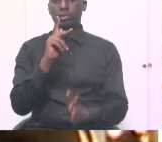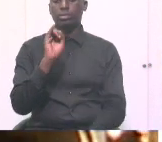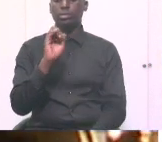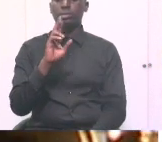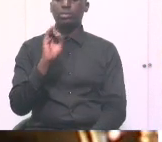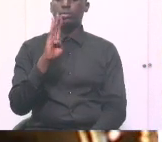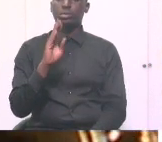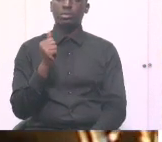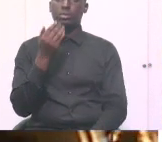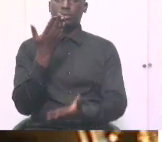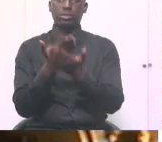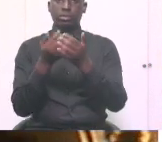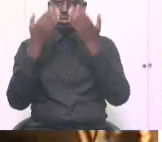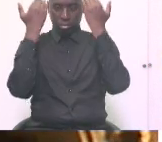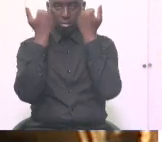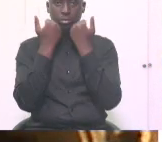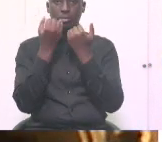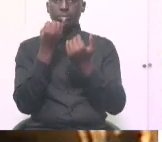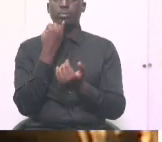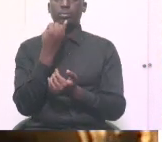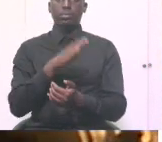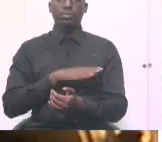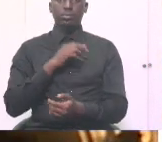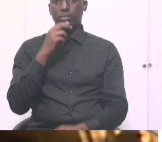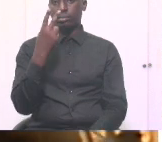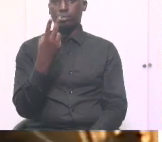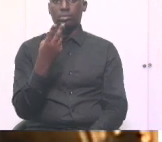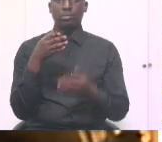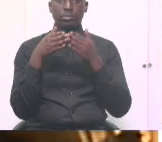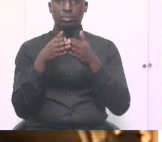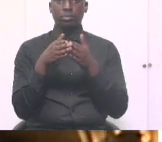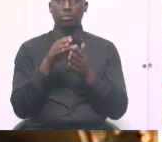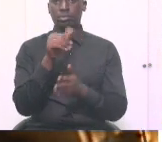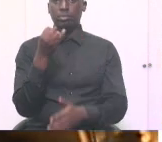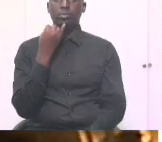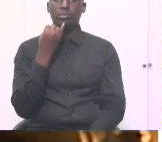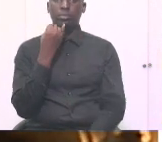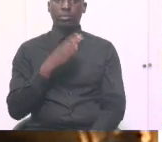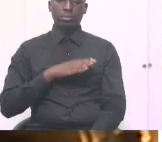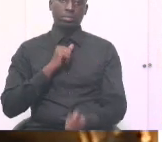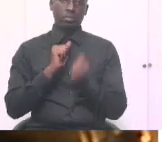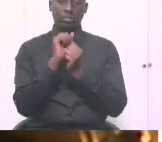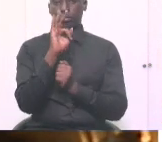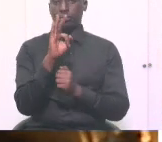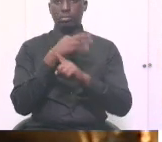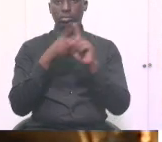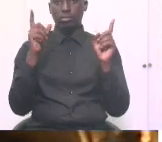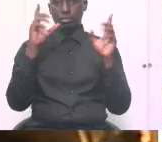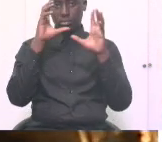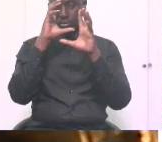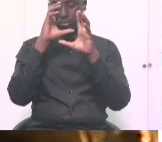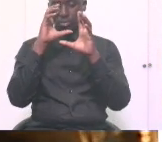Hari umuturage usaba ubutabera bw'umwana w'imyaka 2 wasambanyijwe n'undi mwana w'imyaka 13 ariko akabwirwa